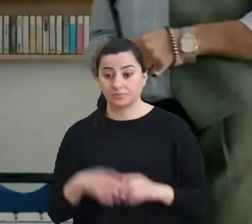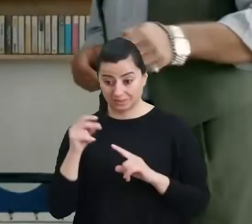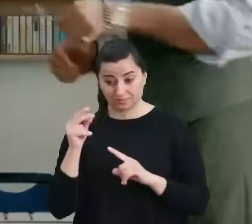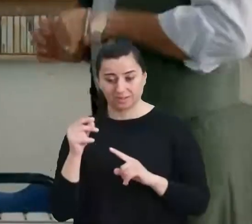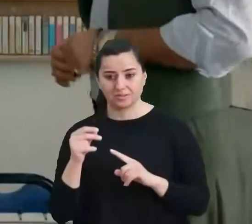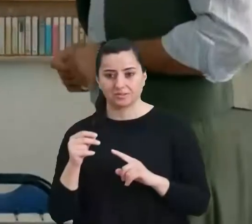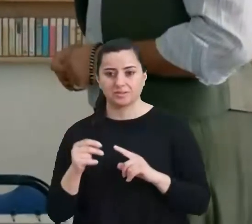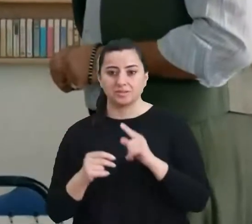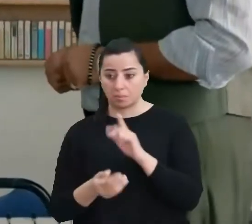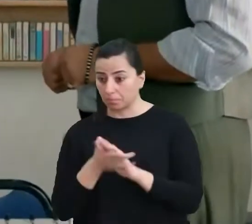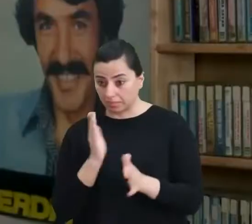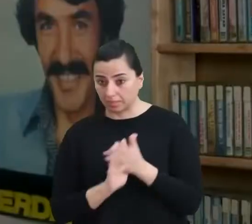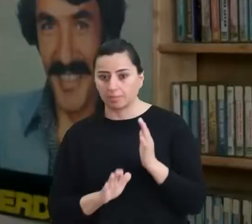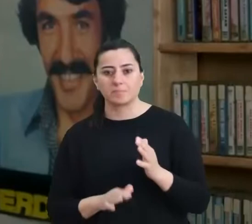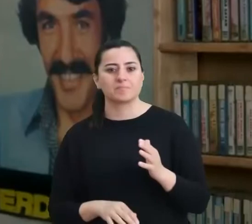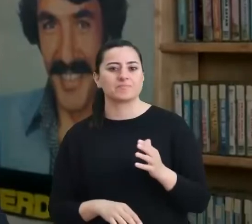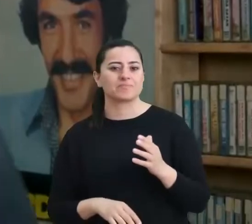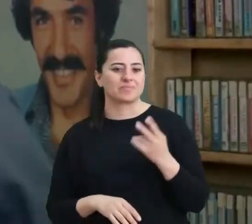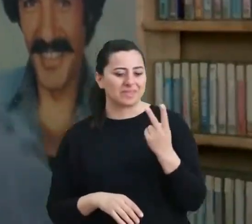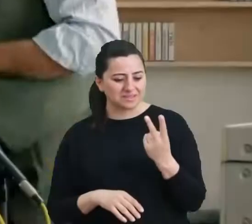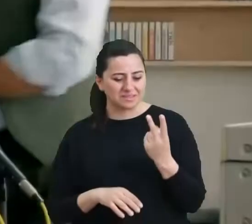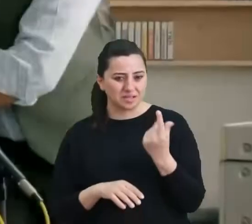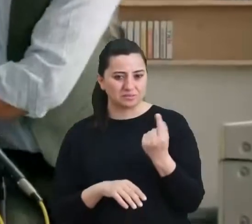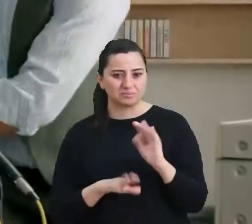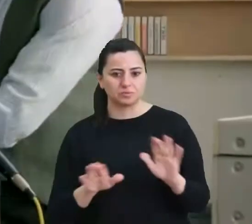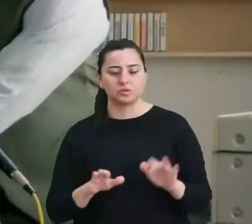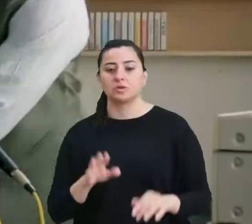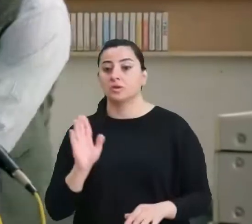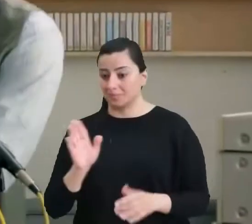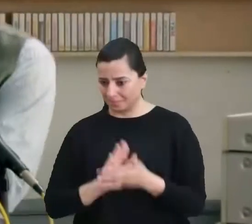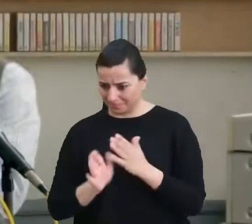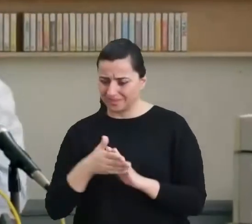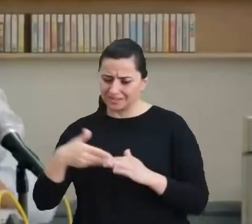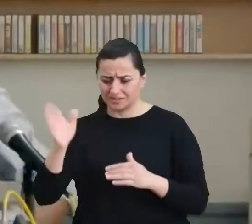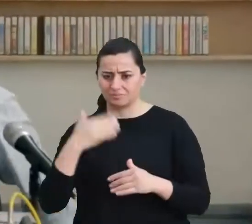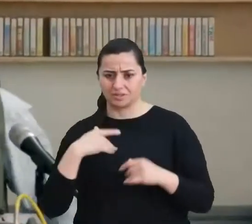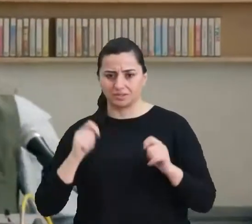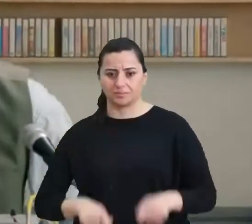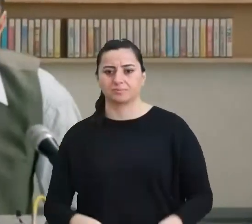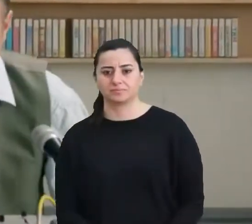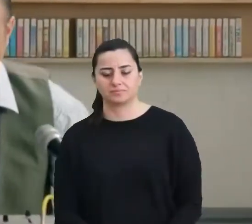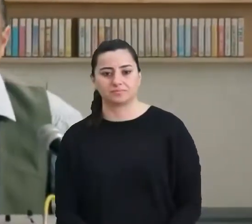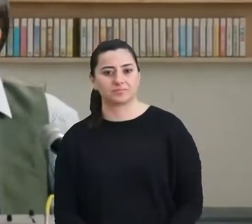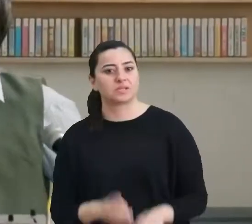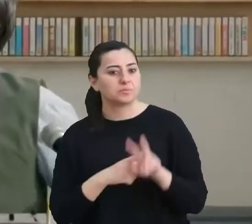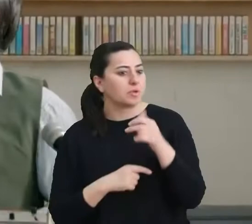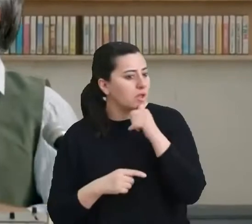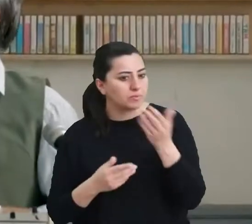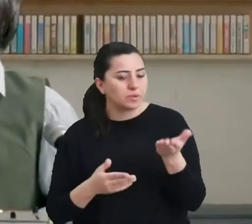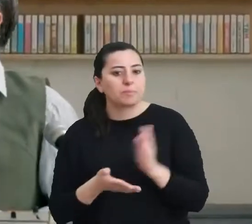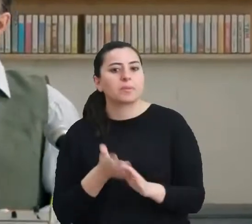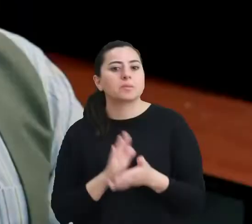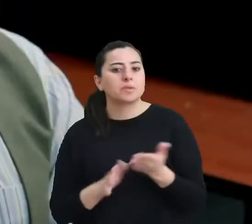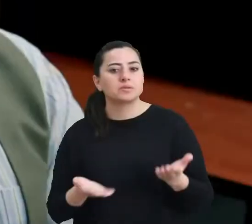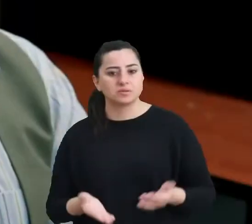İsmail. Senin yayın bitti mi le? İki şarkı kaldı abi tam daha. Tam otururken tuttu. Bitti le bitti. Çeki bakayım. Yılmaz abi ne yapıyorsun? Yayın daha